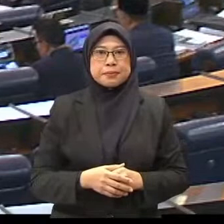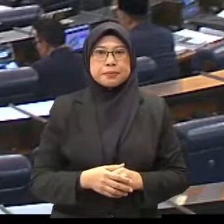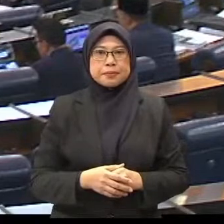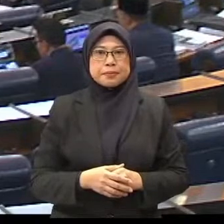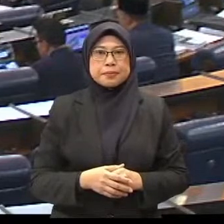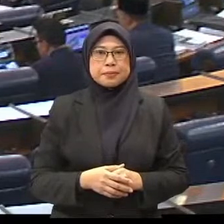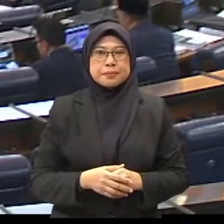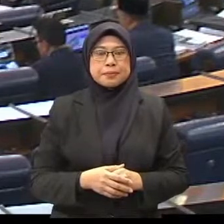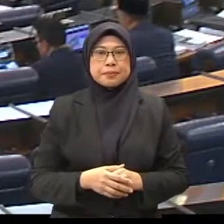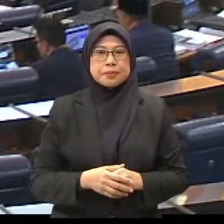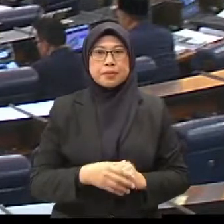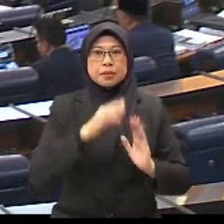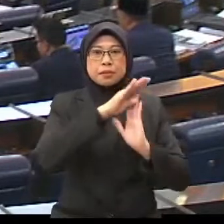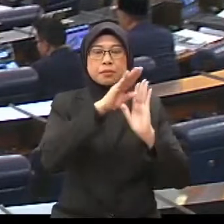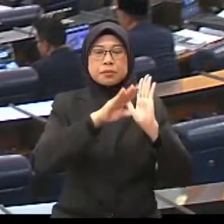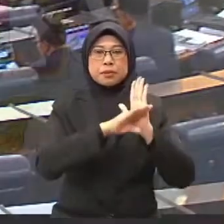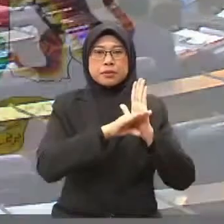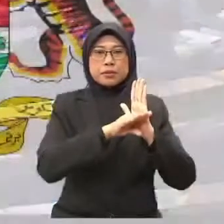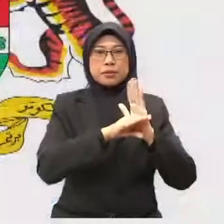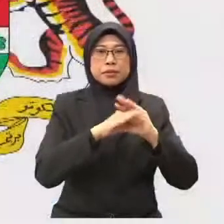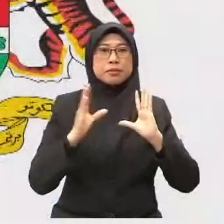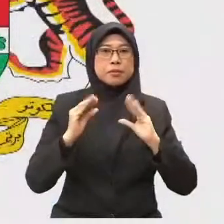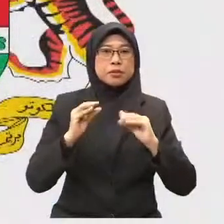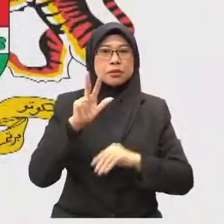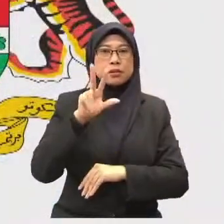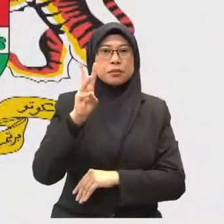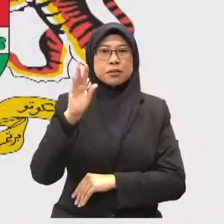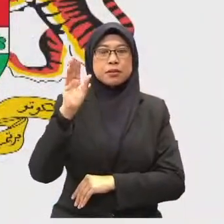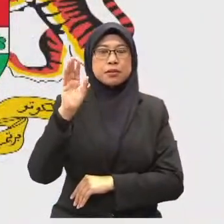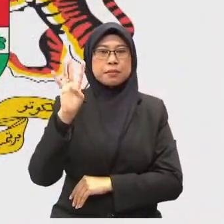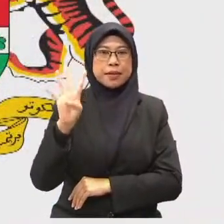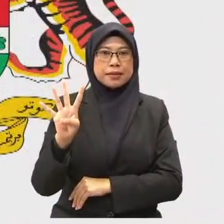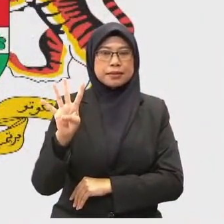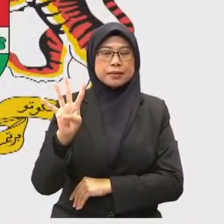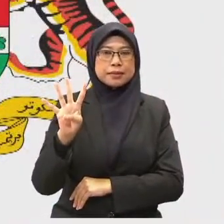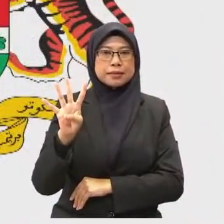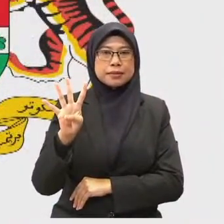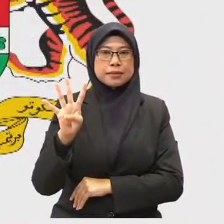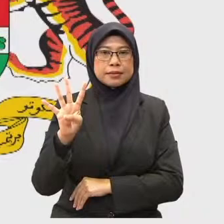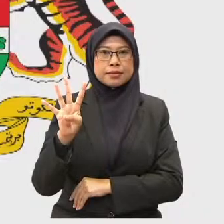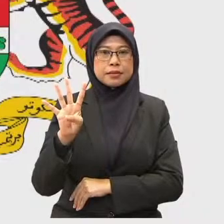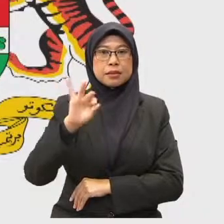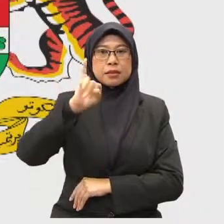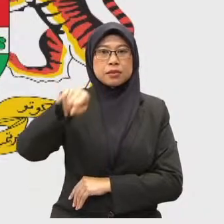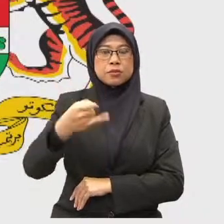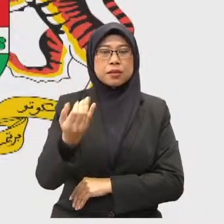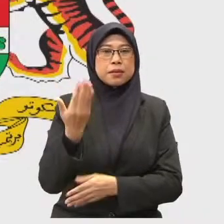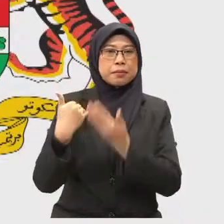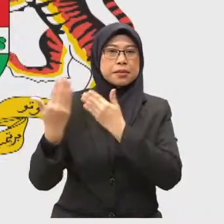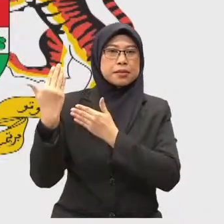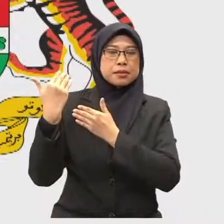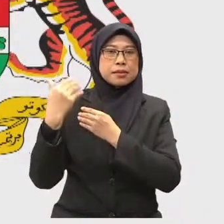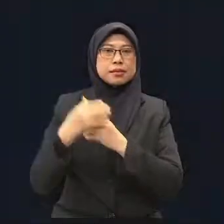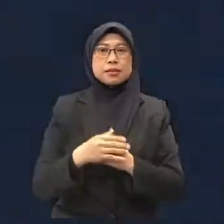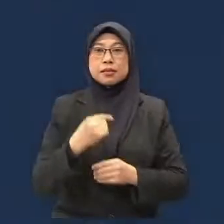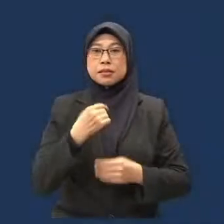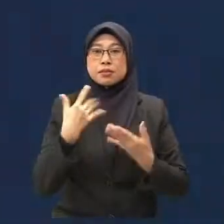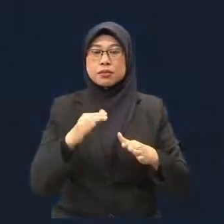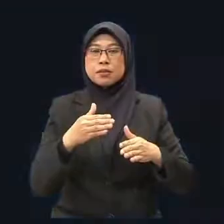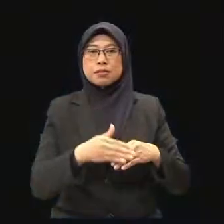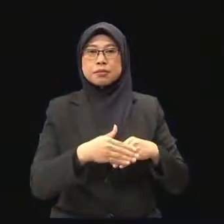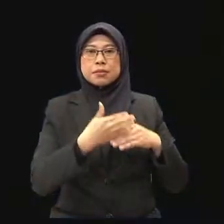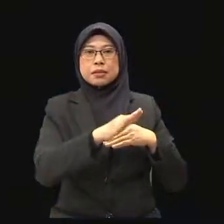speaker peraturan mesyuarat 364 pada jumaat yang lepas Saya telah